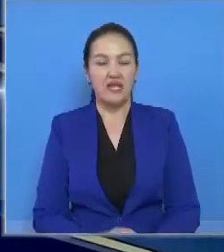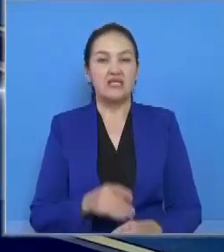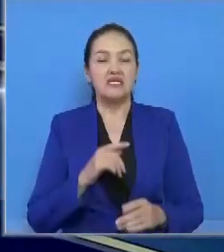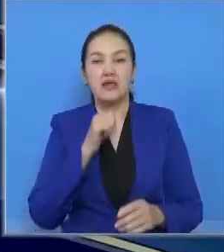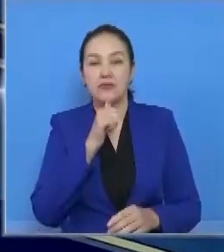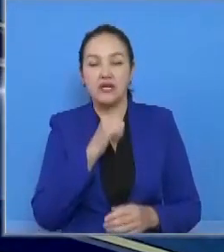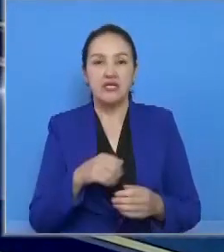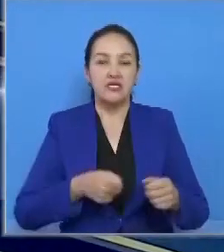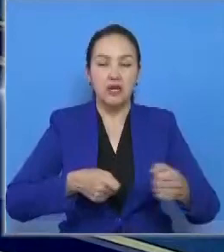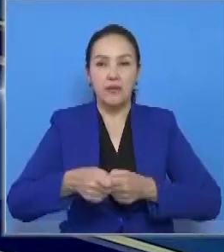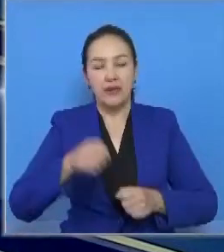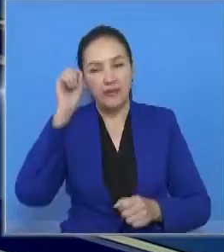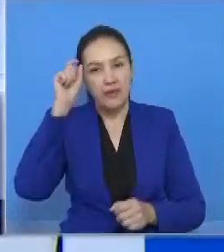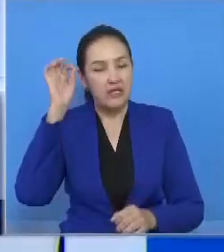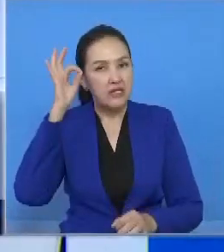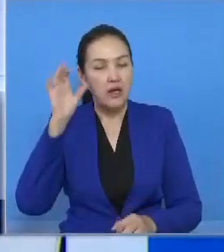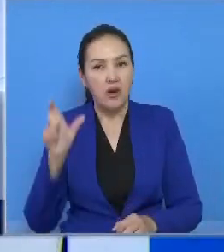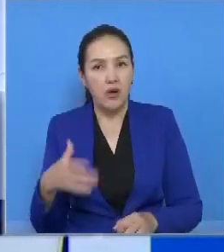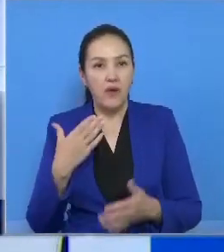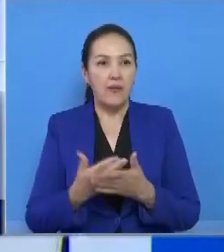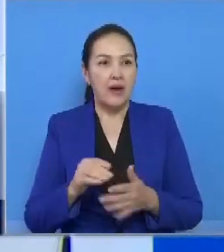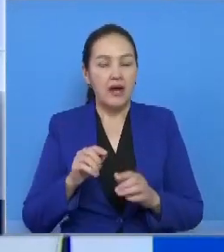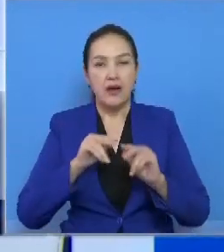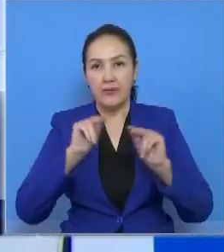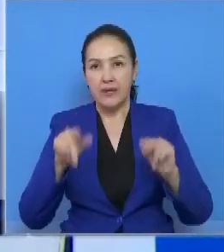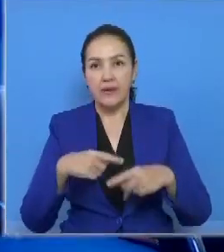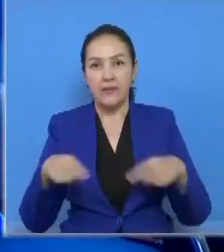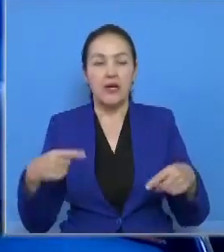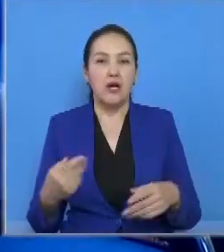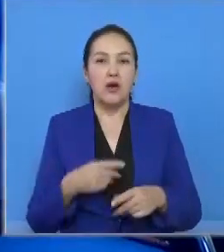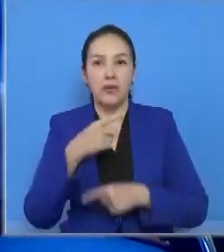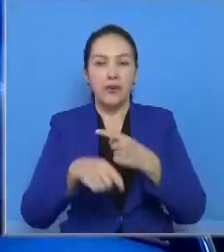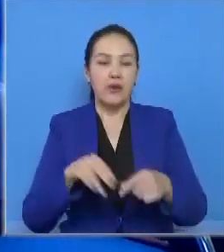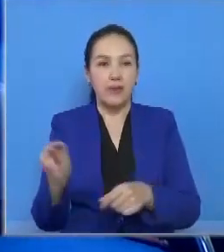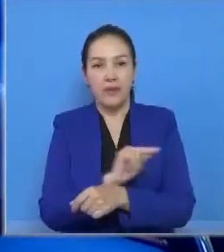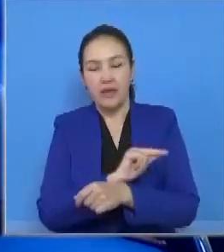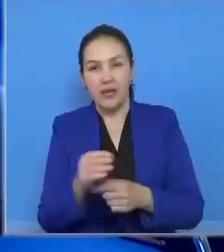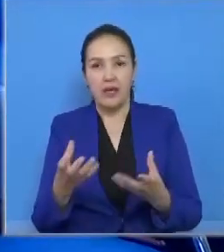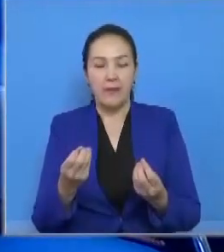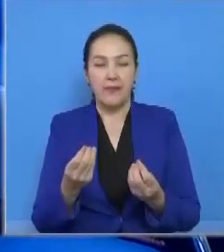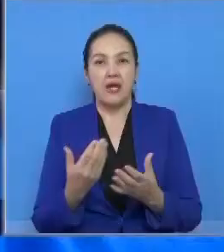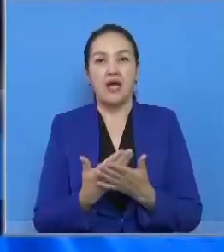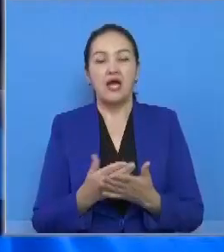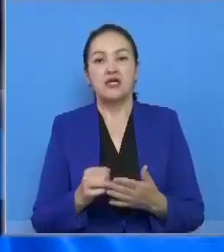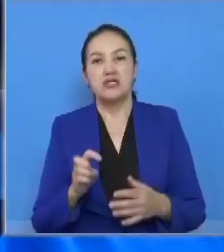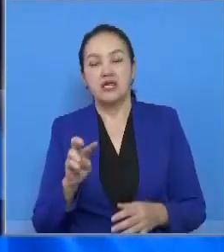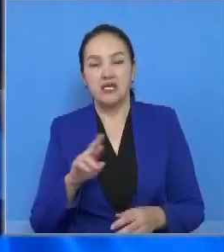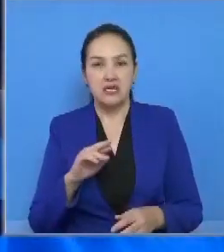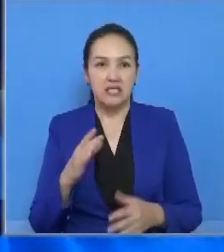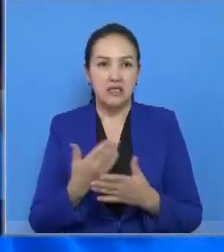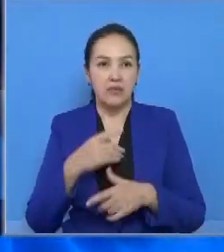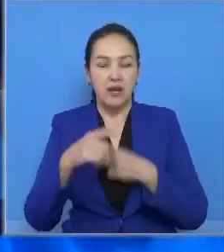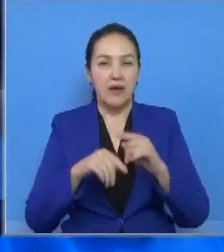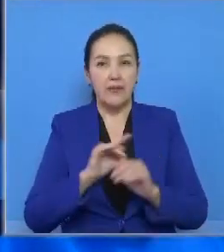Сарапшылар, оның ішінде жетекші психологтар, педагогтар, тәлімгерлер және басқа да мамандар ұрпақтарды тәрбиелеу және құндылықтар диалектикасы.